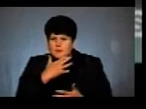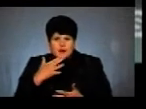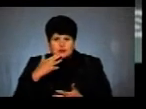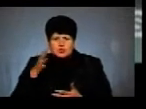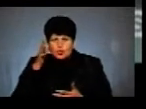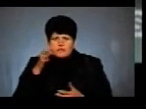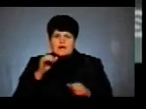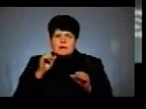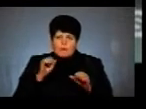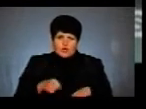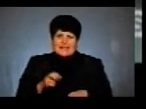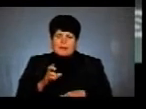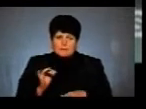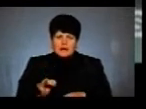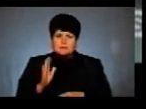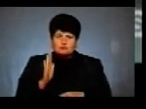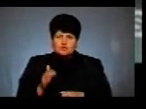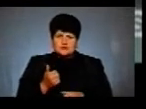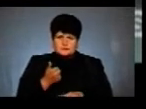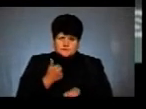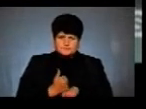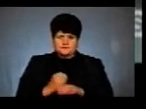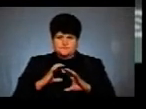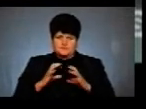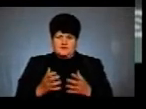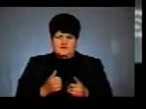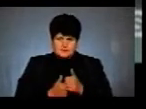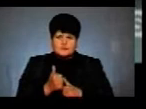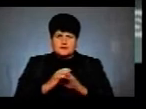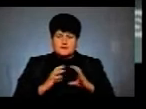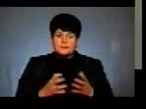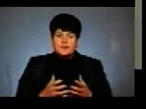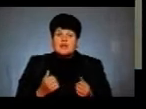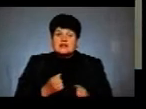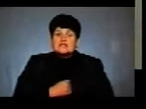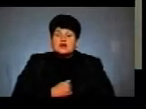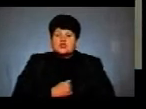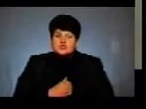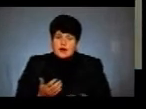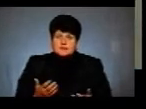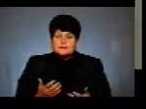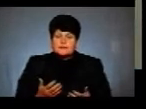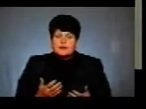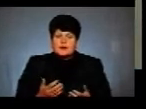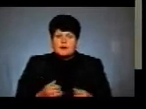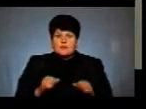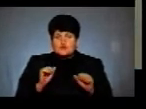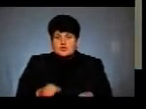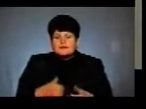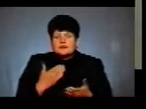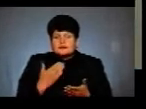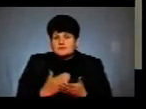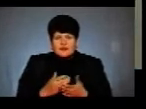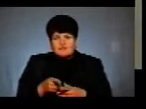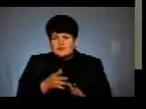науковців, які могли би бути передовими в світі, але, на жаль, потенціал є, але він